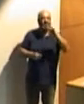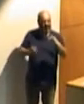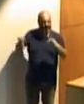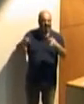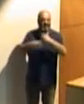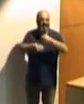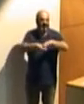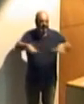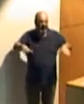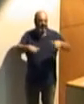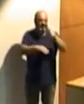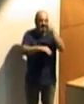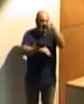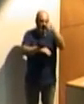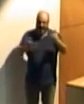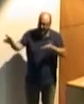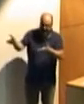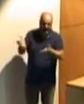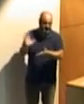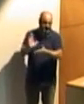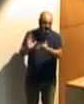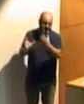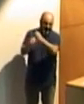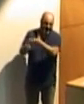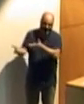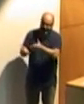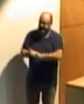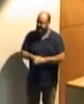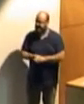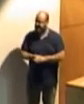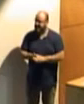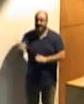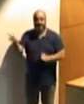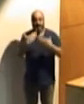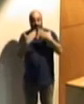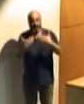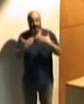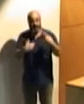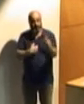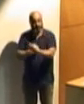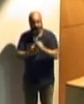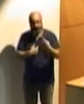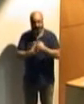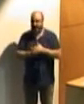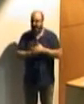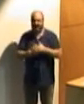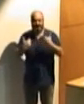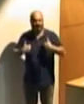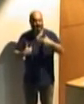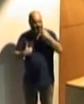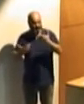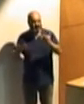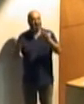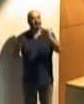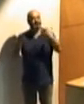pour vous dire un peu de mots sur 7 cet échange là bon soir toutes et tous je vais être très rapide donc